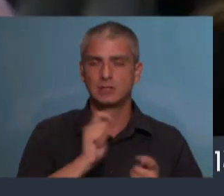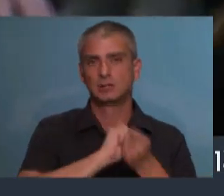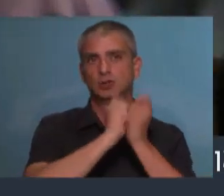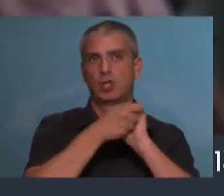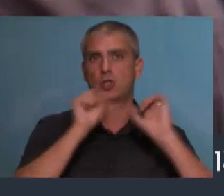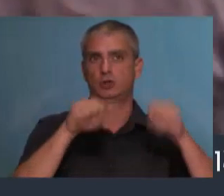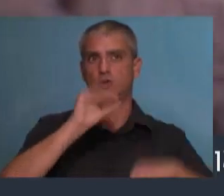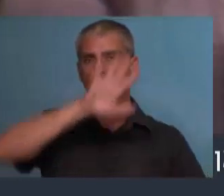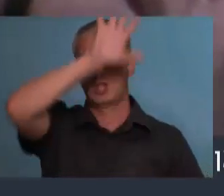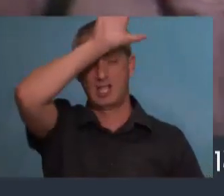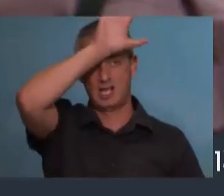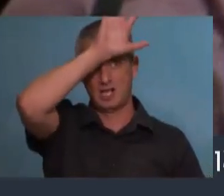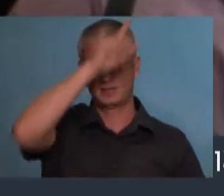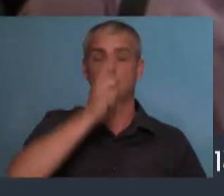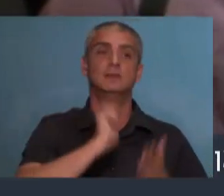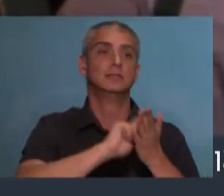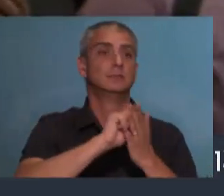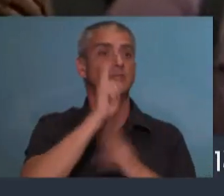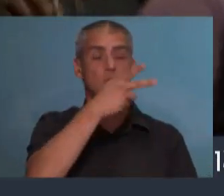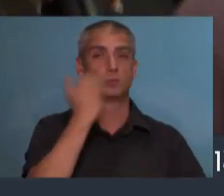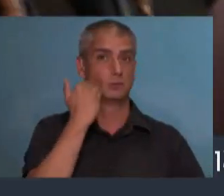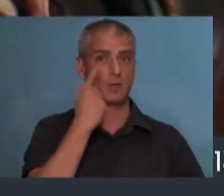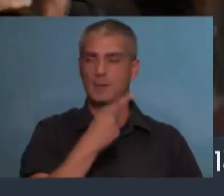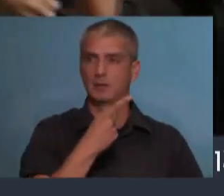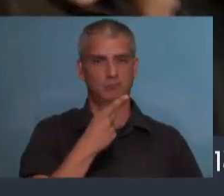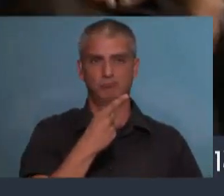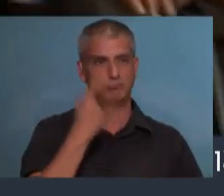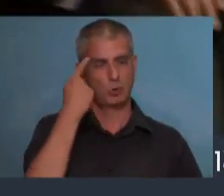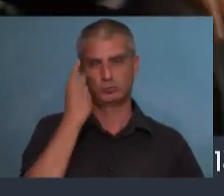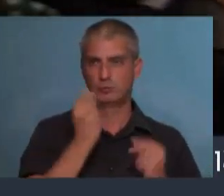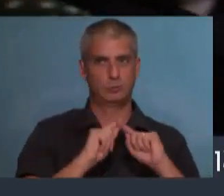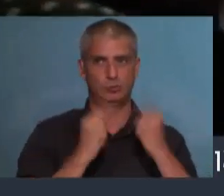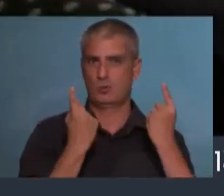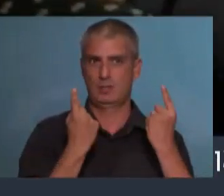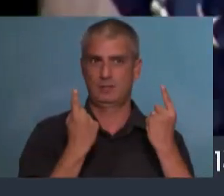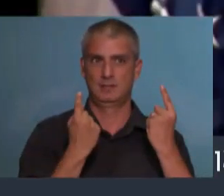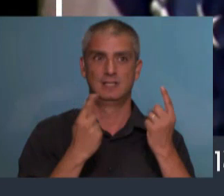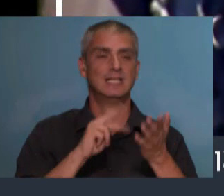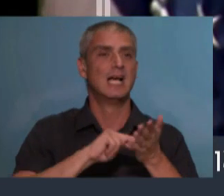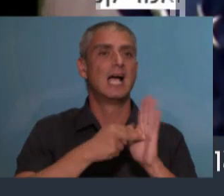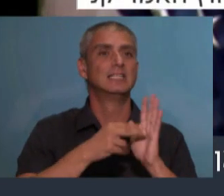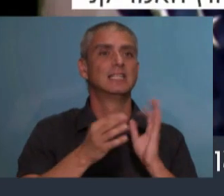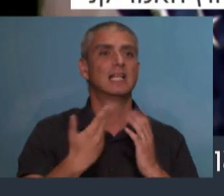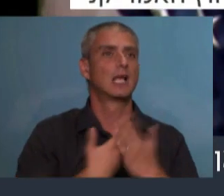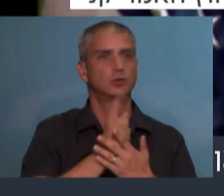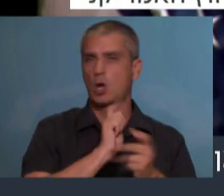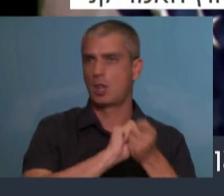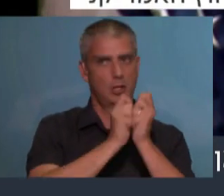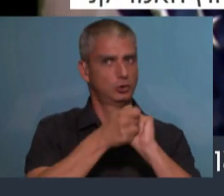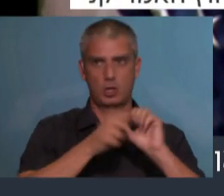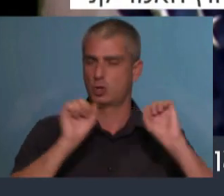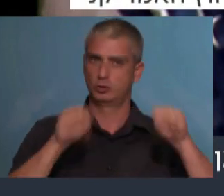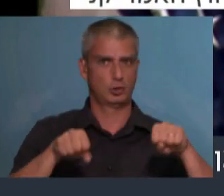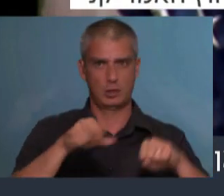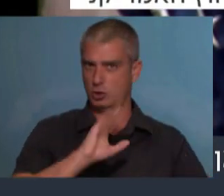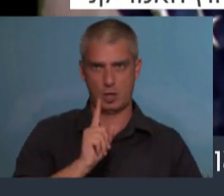Iran. במשרד החוץ של ארצות הברית, לעומת זאת, חושבים אחרת. This new strategy is not about changing the